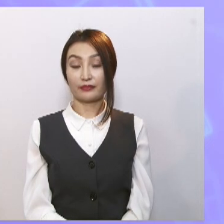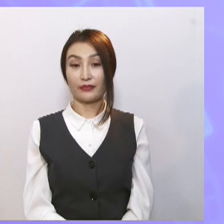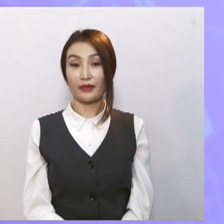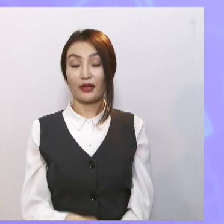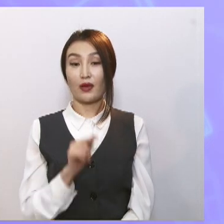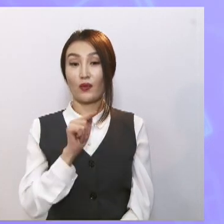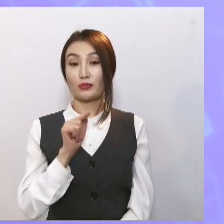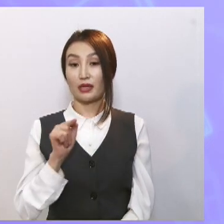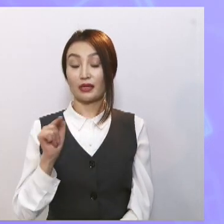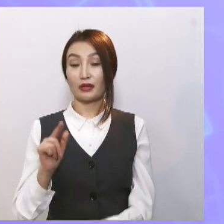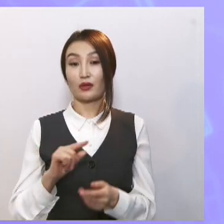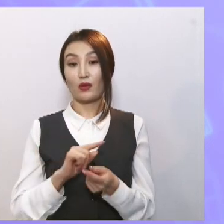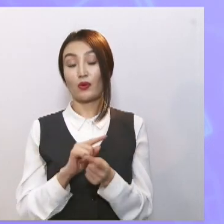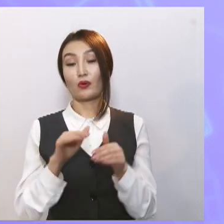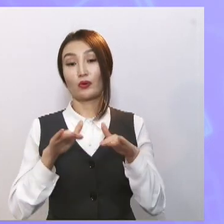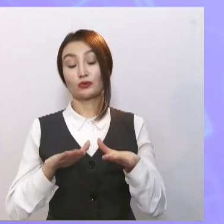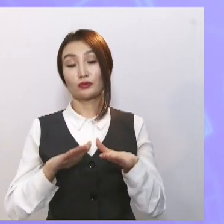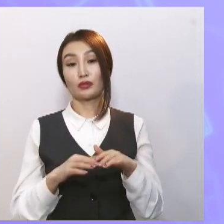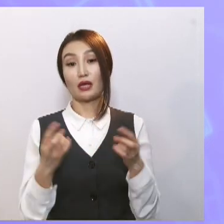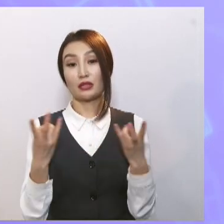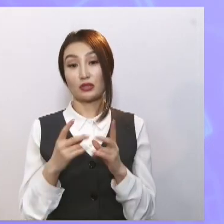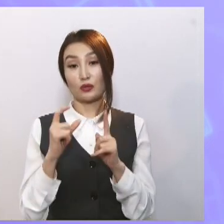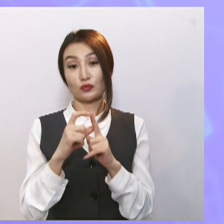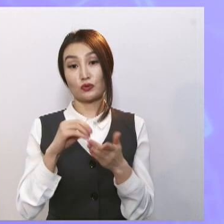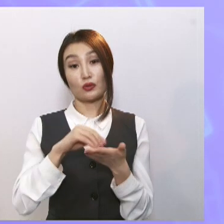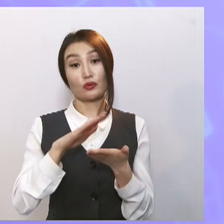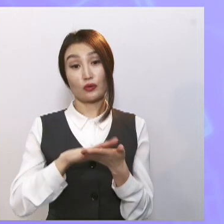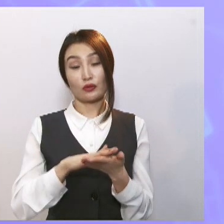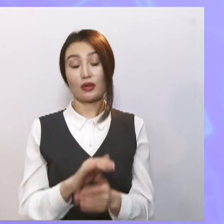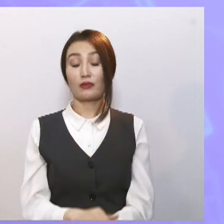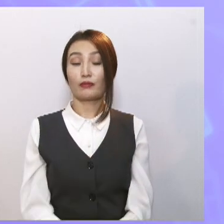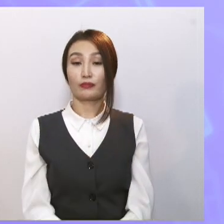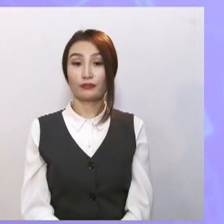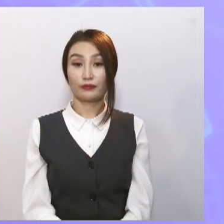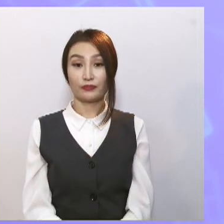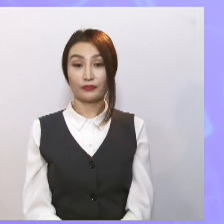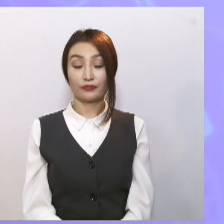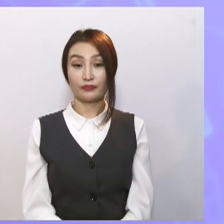Көп чекиттин ордуна тиешелүү сөздөрдү койгула.